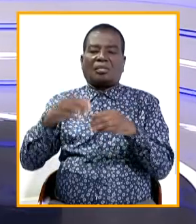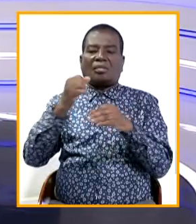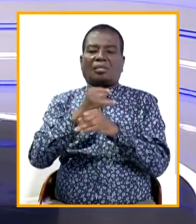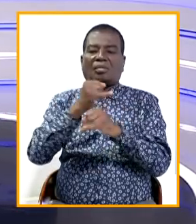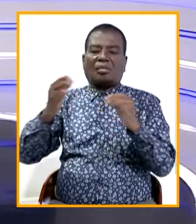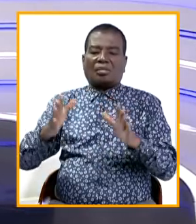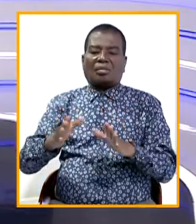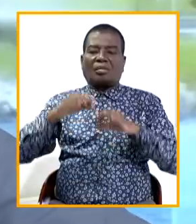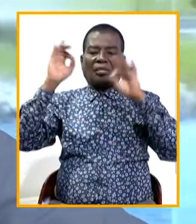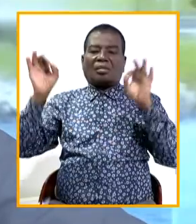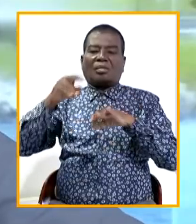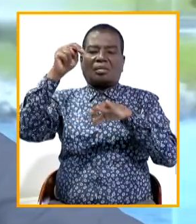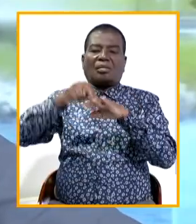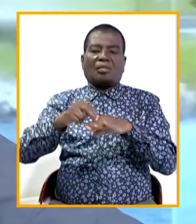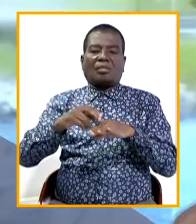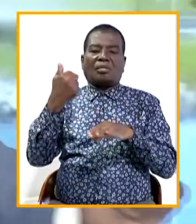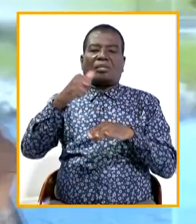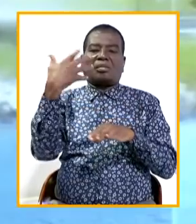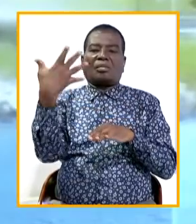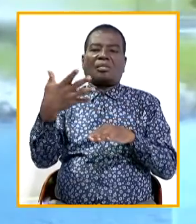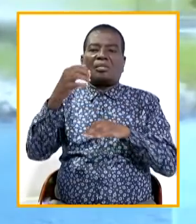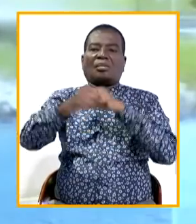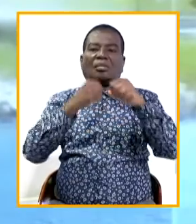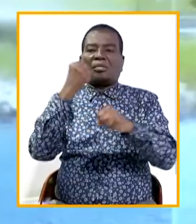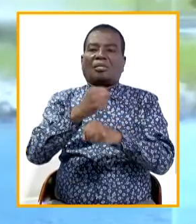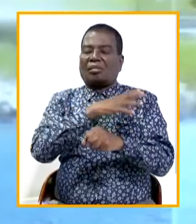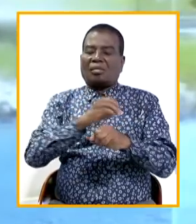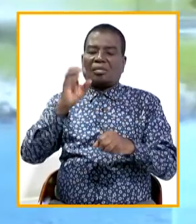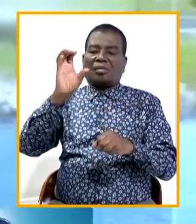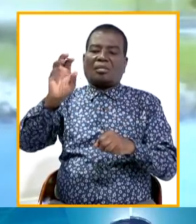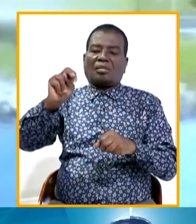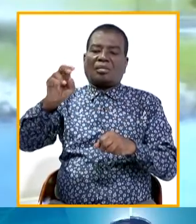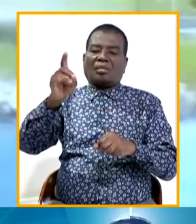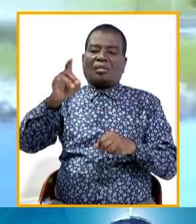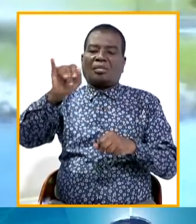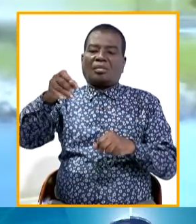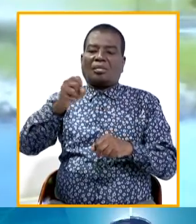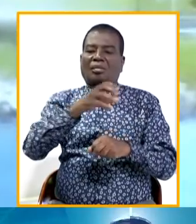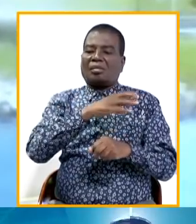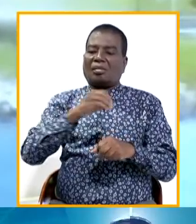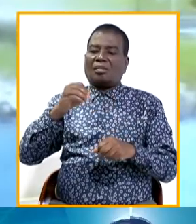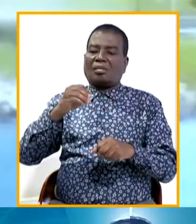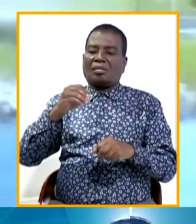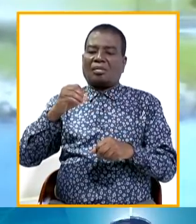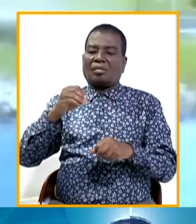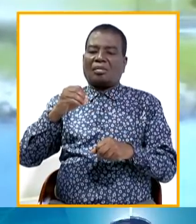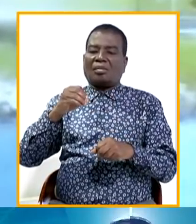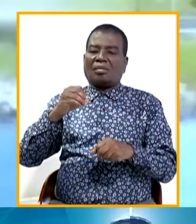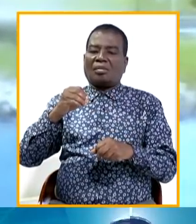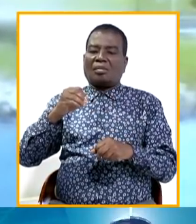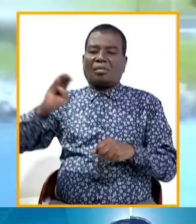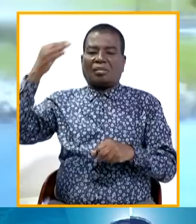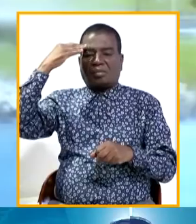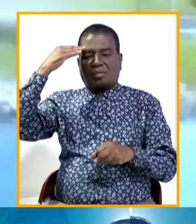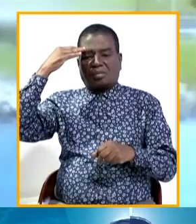On y va pour la célébration des 15 ans d'existence du CNDS, le Conseil National du Dialogue Social. Le